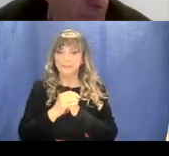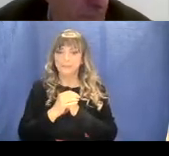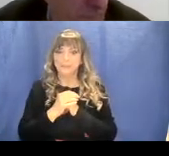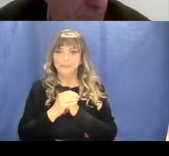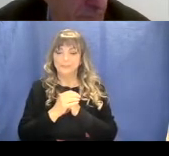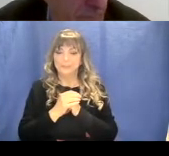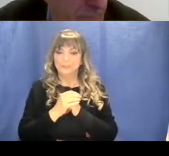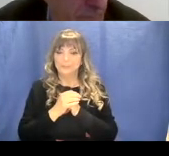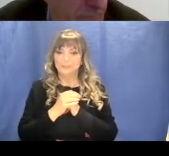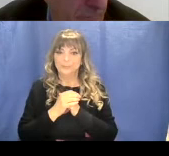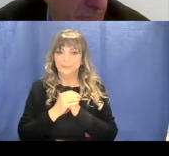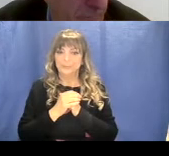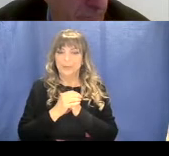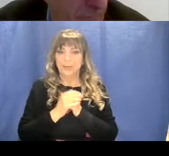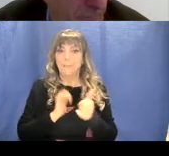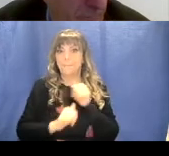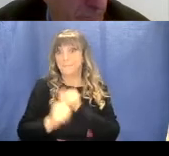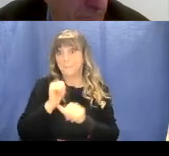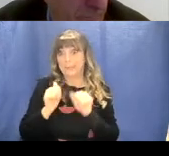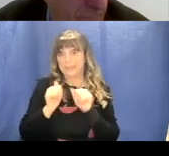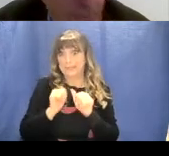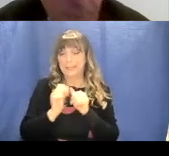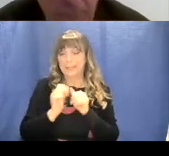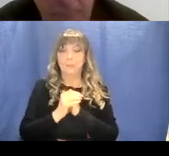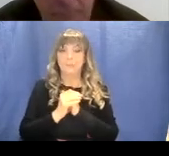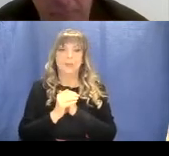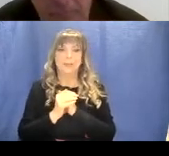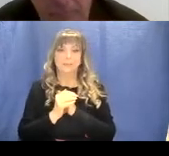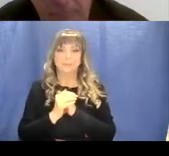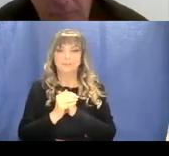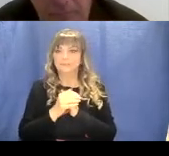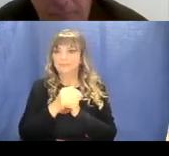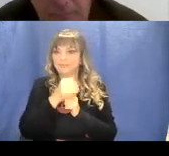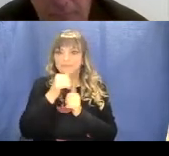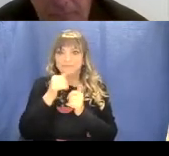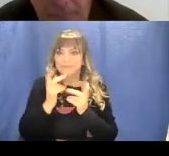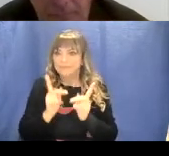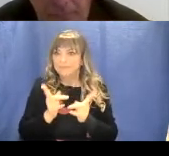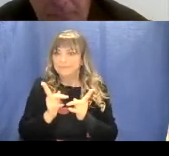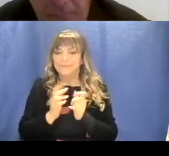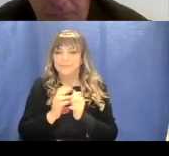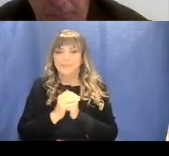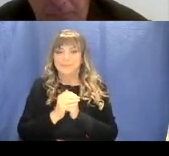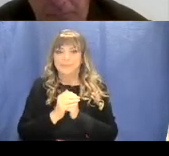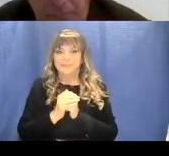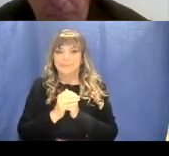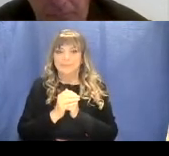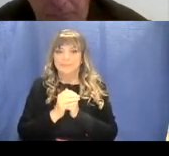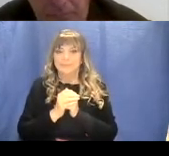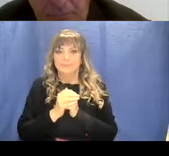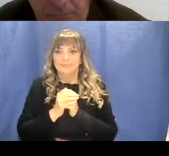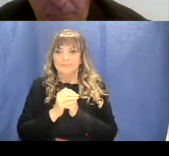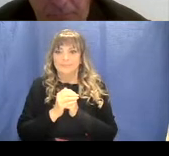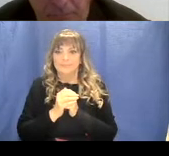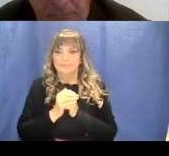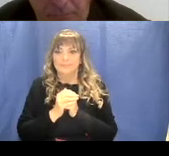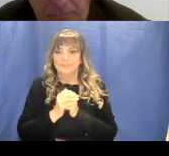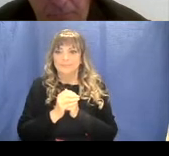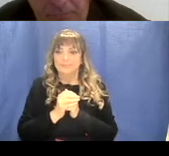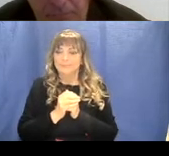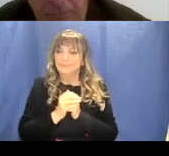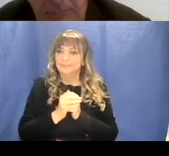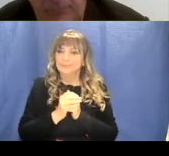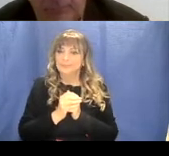prima di fare questo occorre che che faccia una